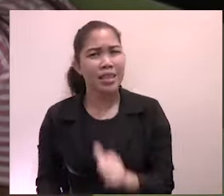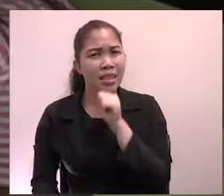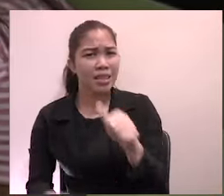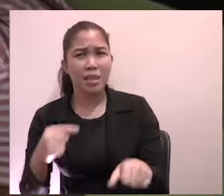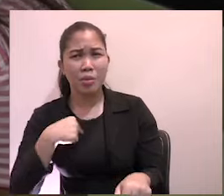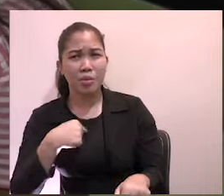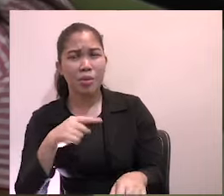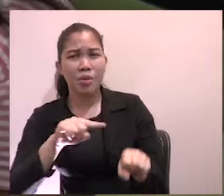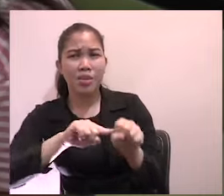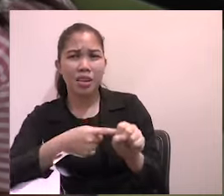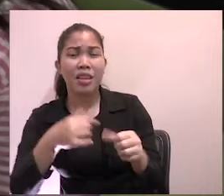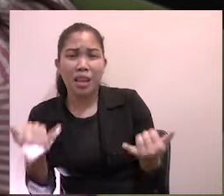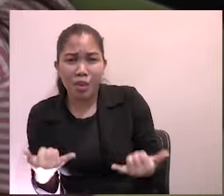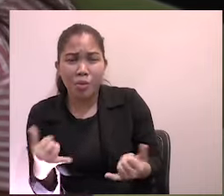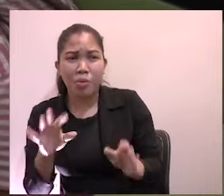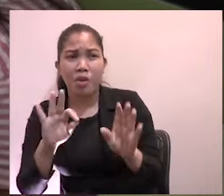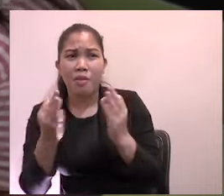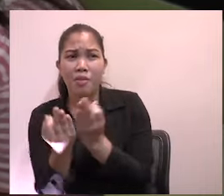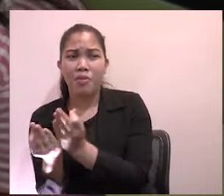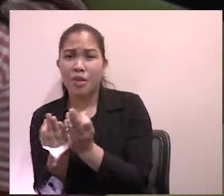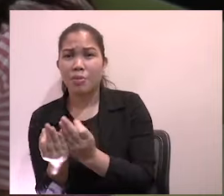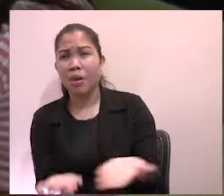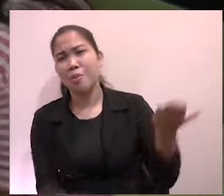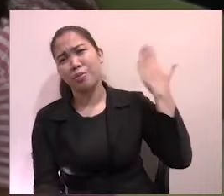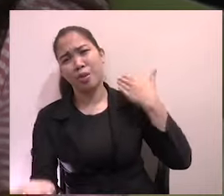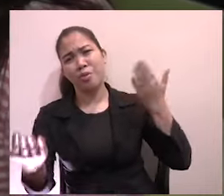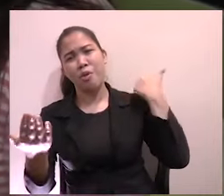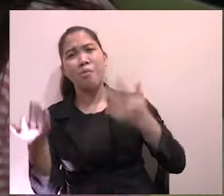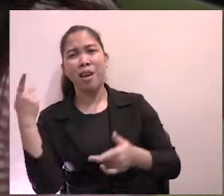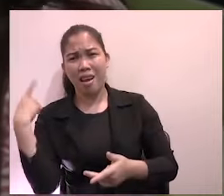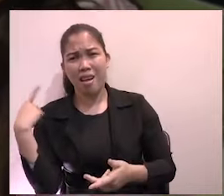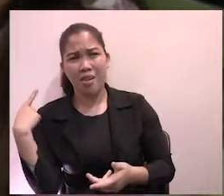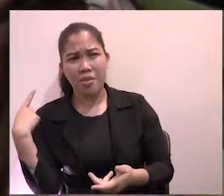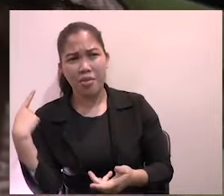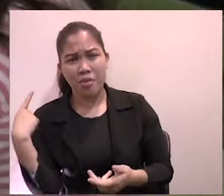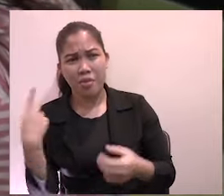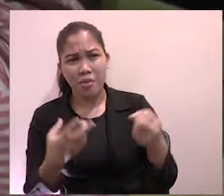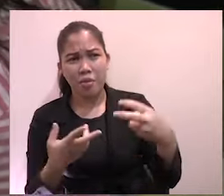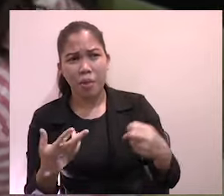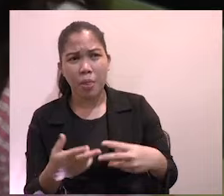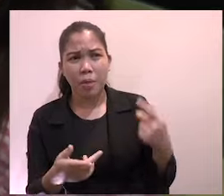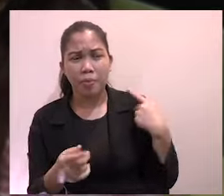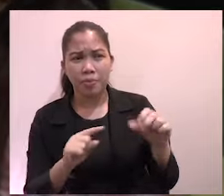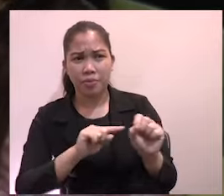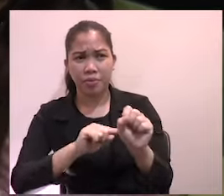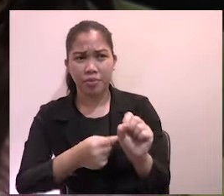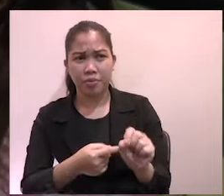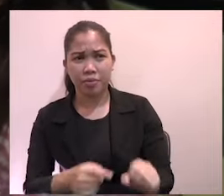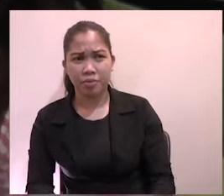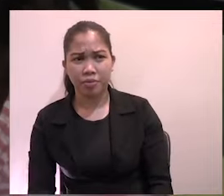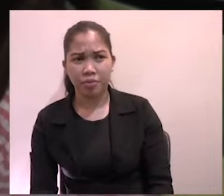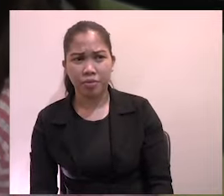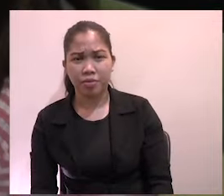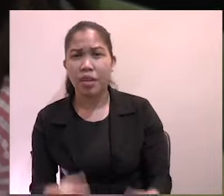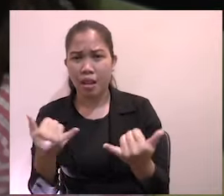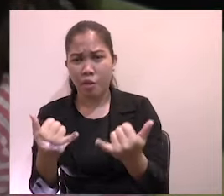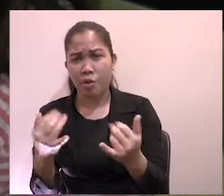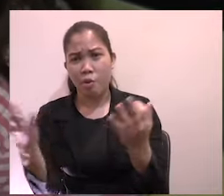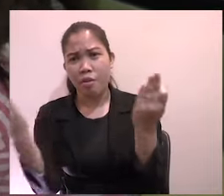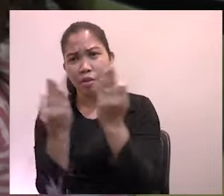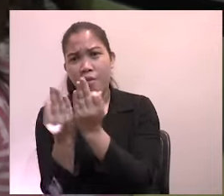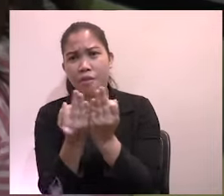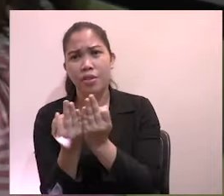nito lang po ako nag-Facebook nitong siya po eh, may babae na, may anak na po. Hindi po ako nag-umpisa ng ano, nito lang po ako nag-Facebook ng